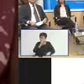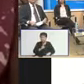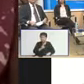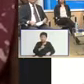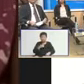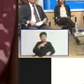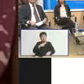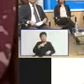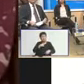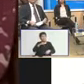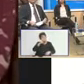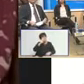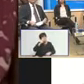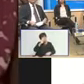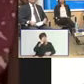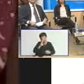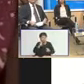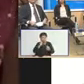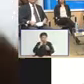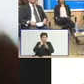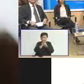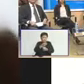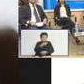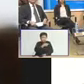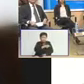ราไปรักษาโดยไม่เสียตังค์ไหม